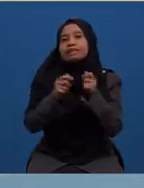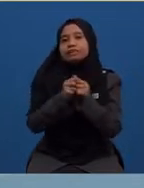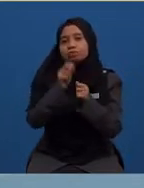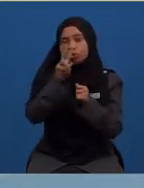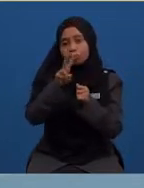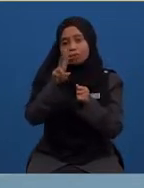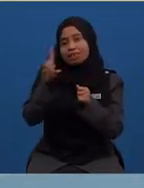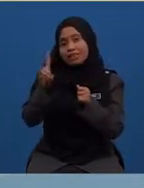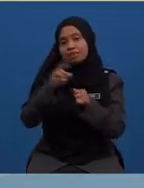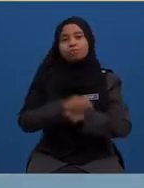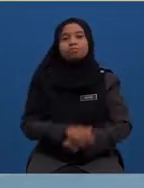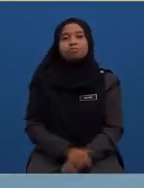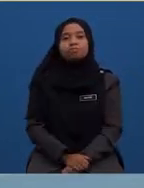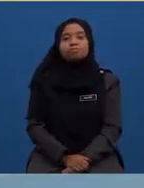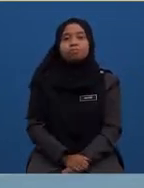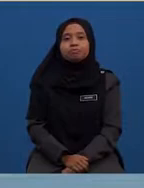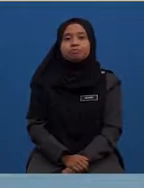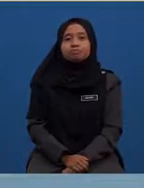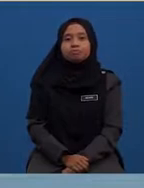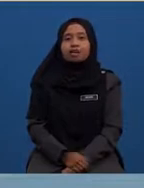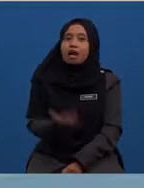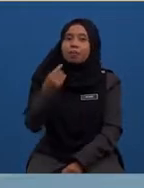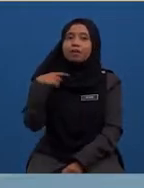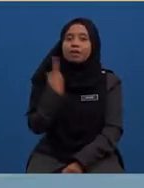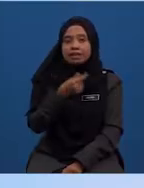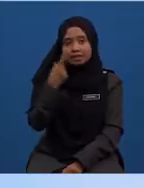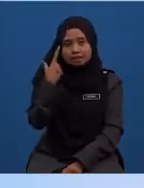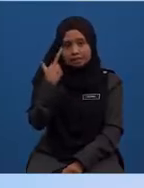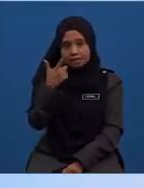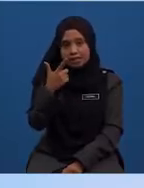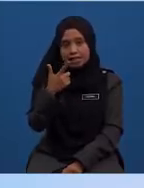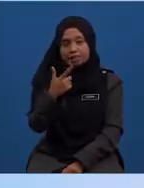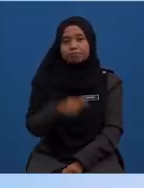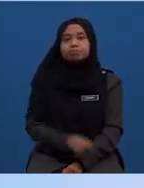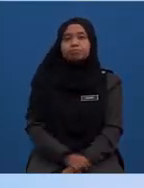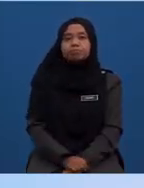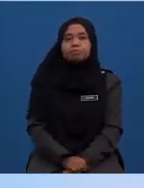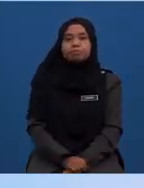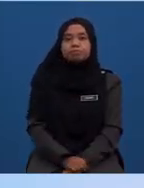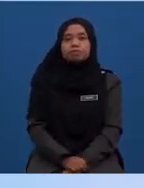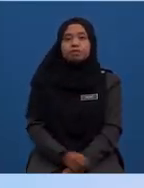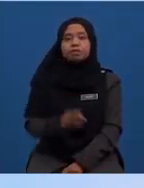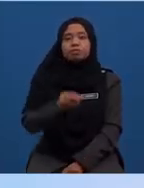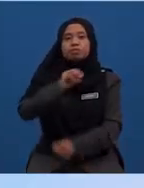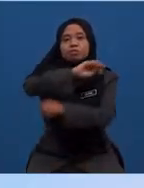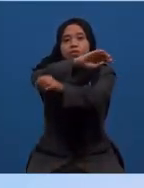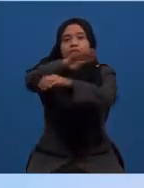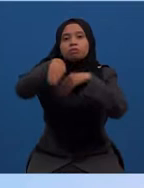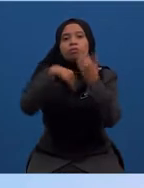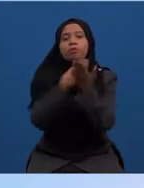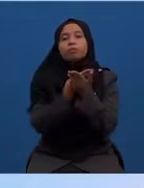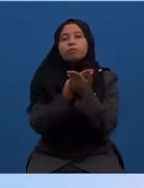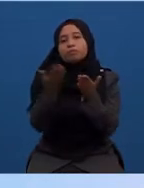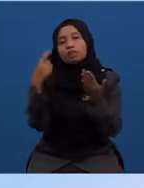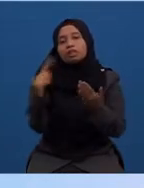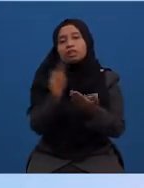dua dimensi. Mari kita lihat paparan skrin. Murid semua,